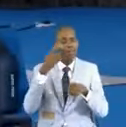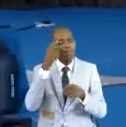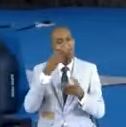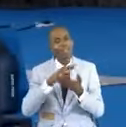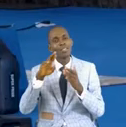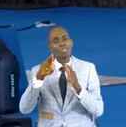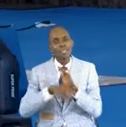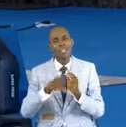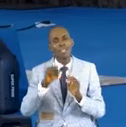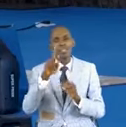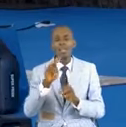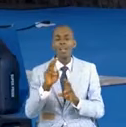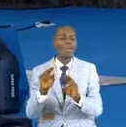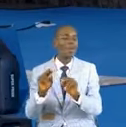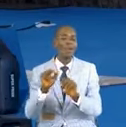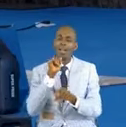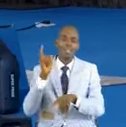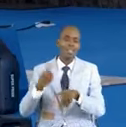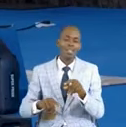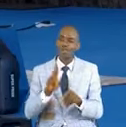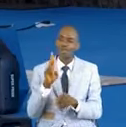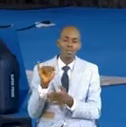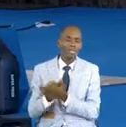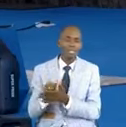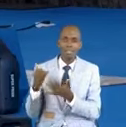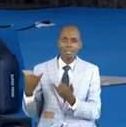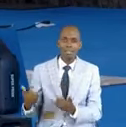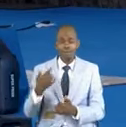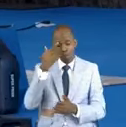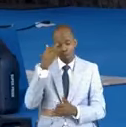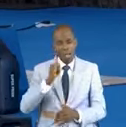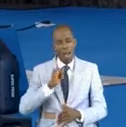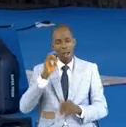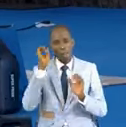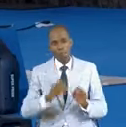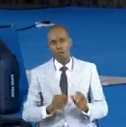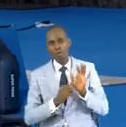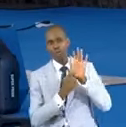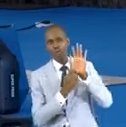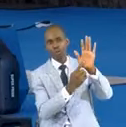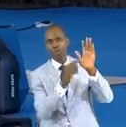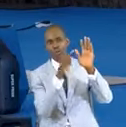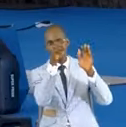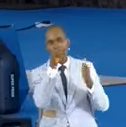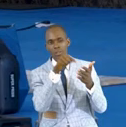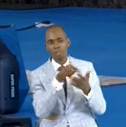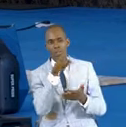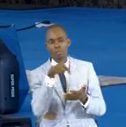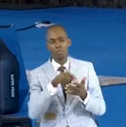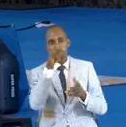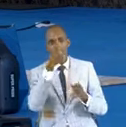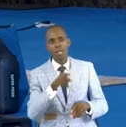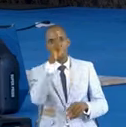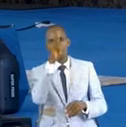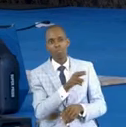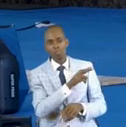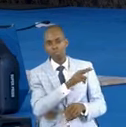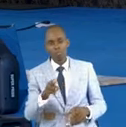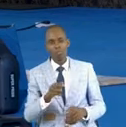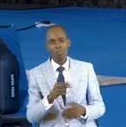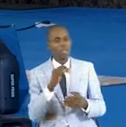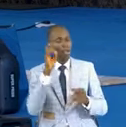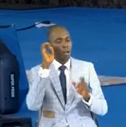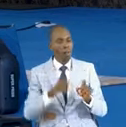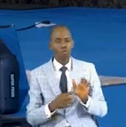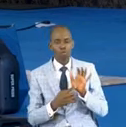ugbu a, hapụgodi nke ahụ, n'ihi na ịhụna nwoke a, aga m egosi ya na mbụ mmadụ, gosi nwaanyị a na mbụ mmadụ. Ị pụghị isoro